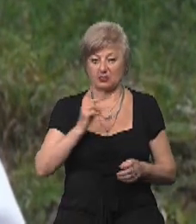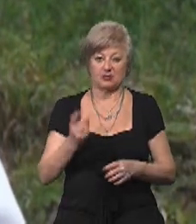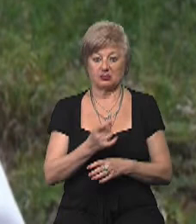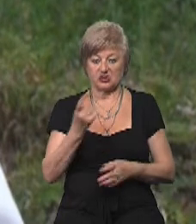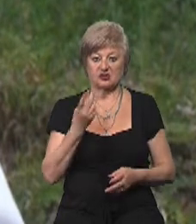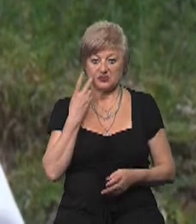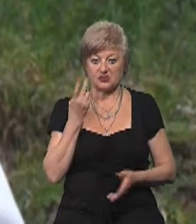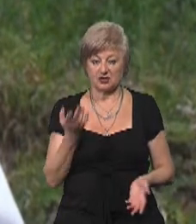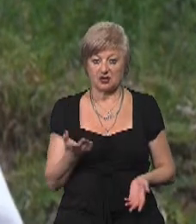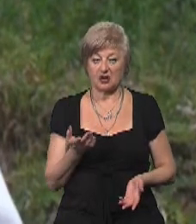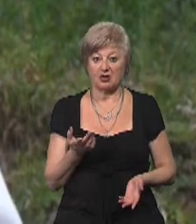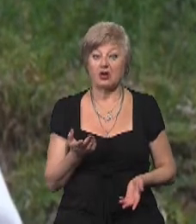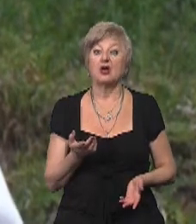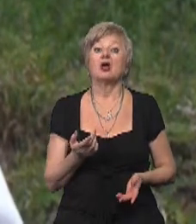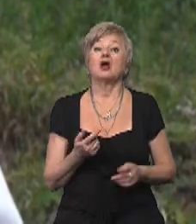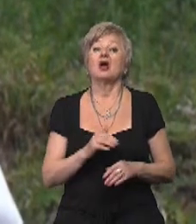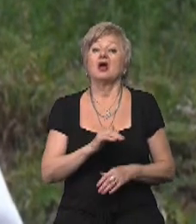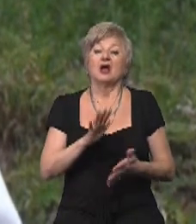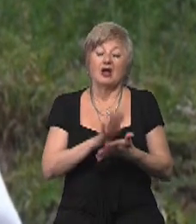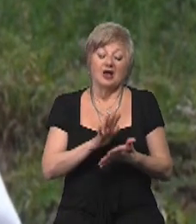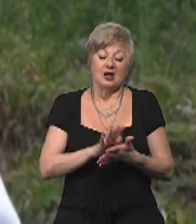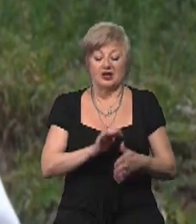дітьми вона не дивиться. Їх не били, але діти брудні та